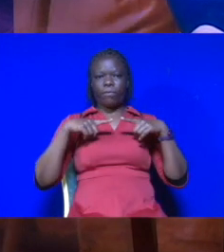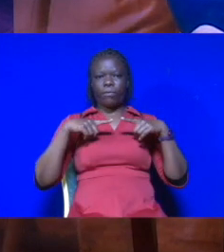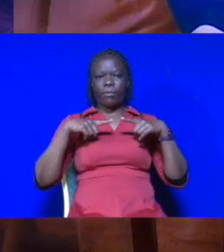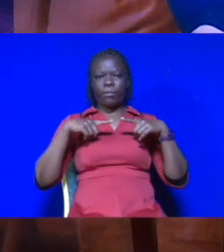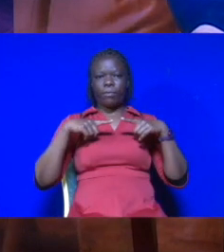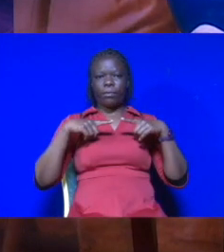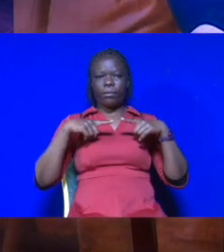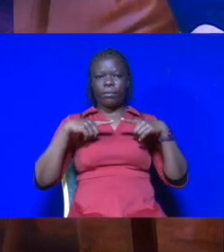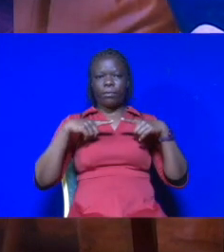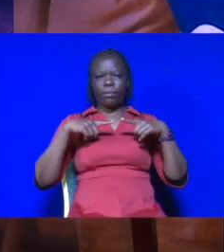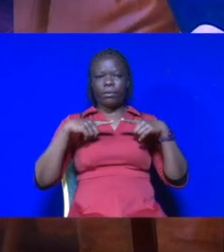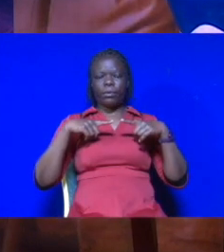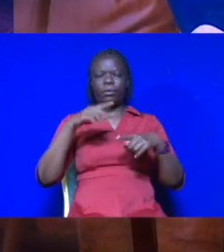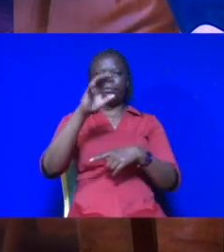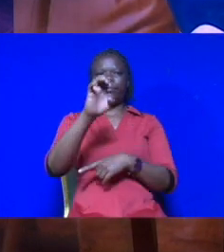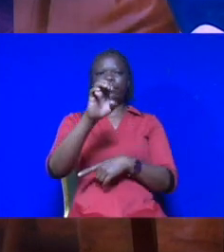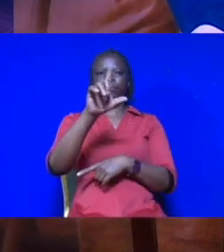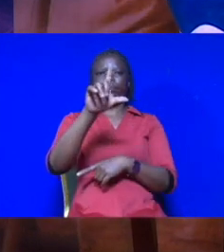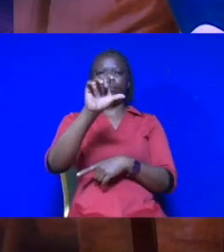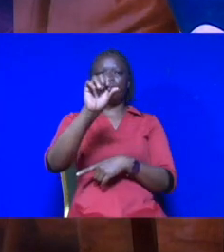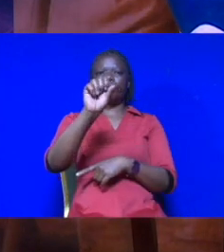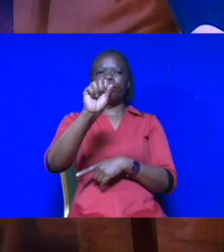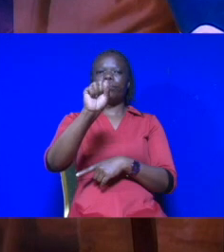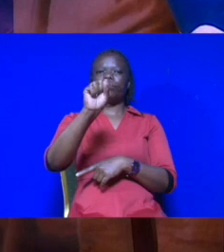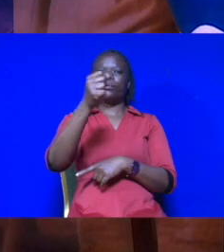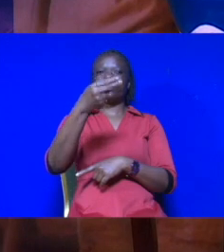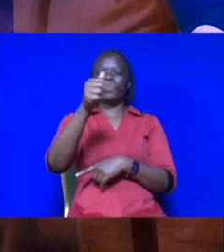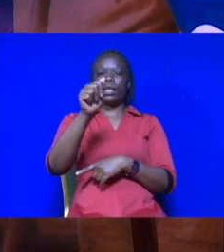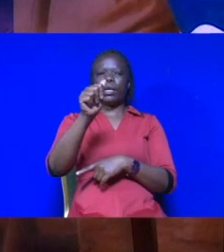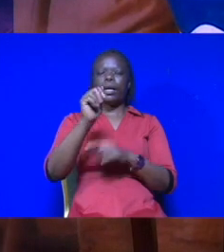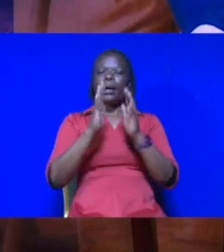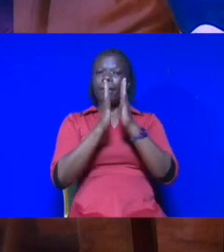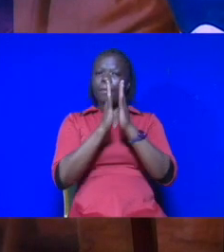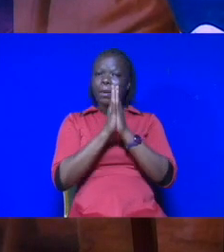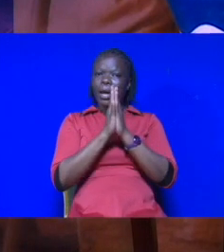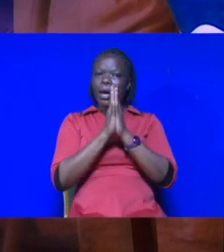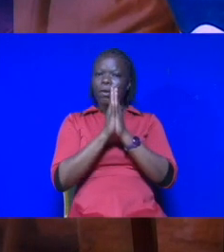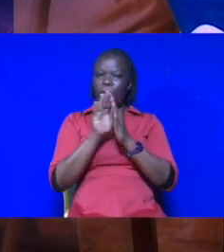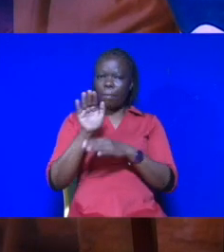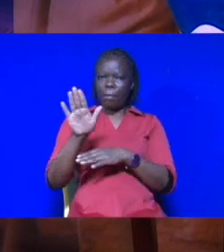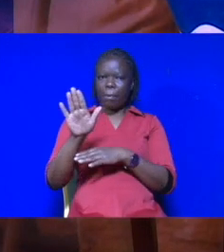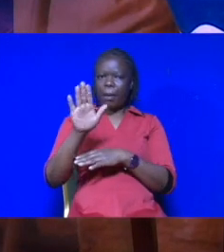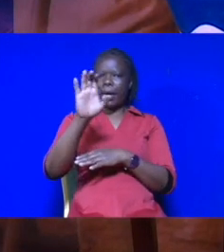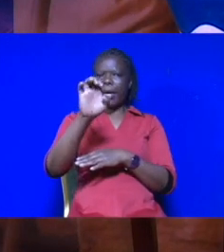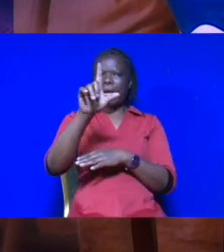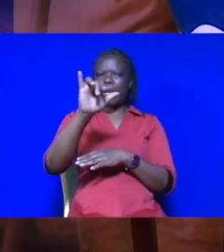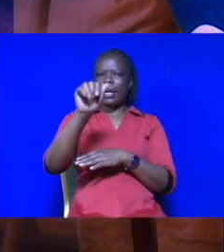Maisha ya Elia. Na hasa maisha ya maombi ya Elia. Ndilo somo